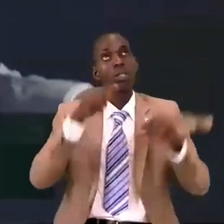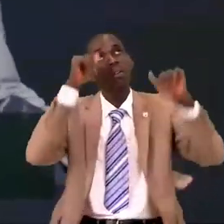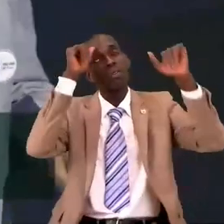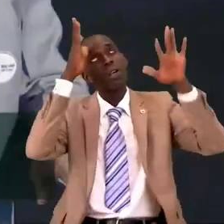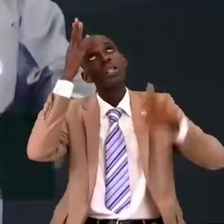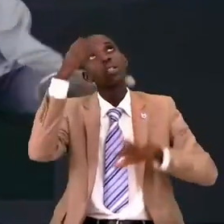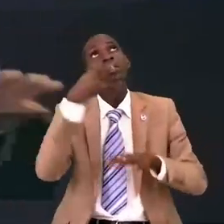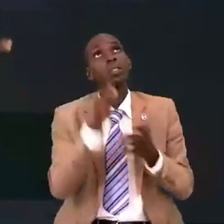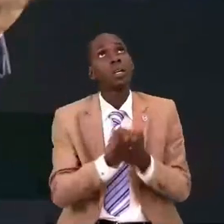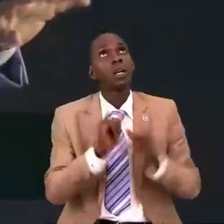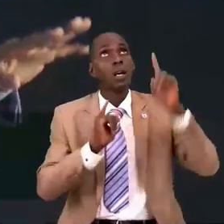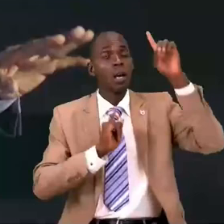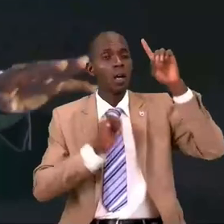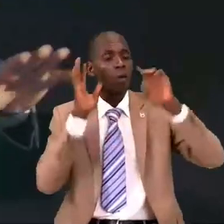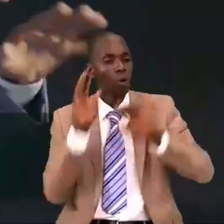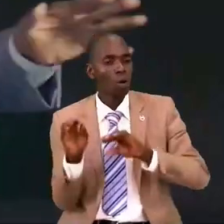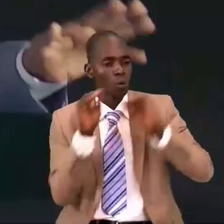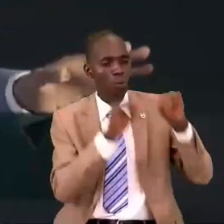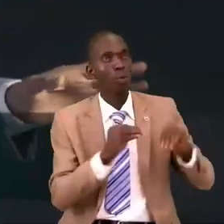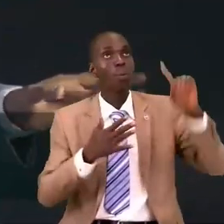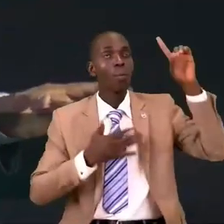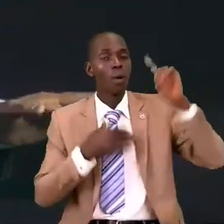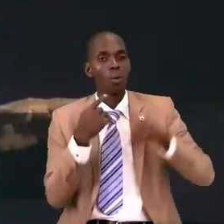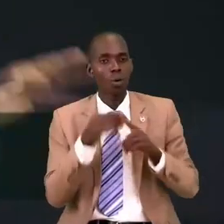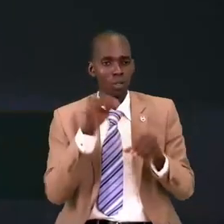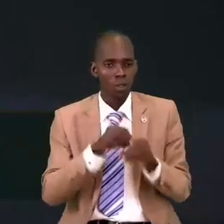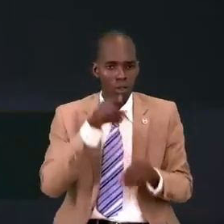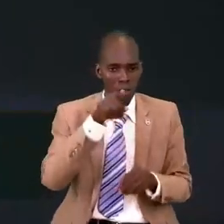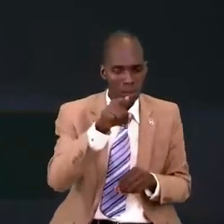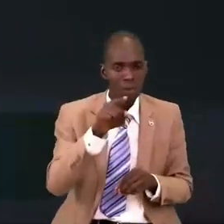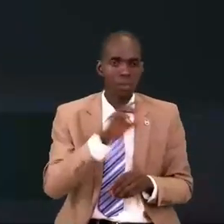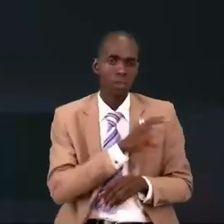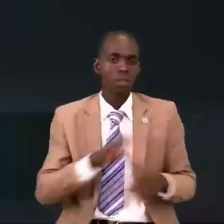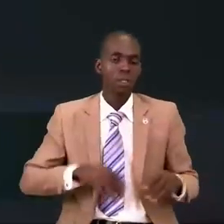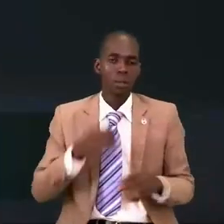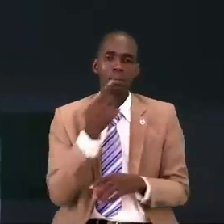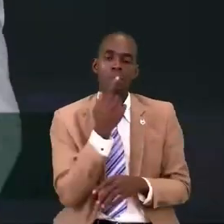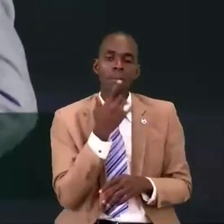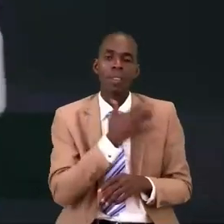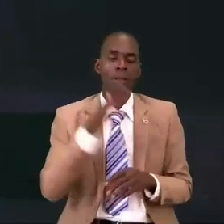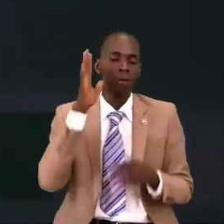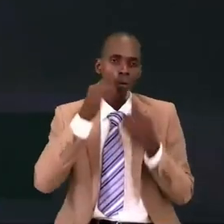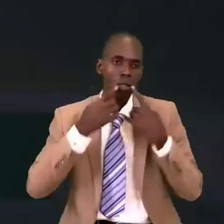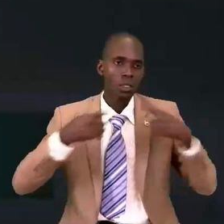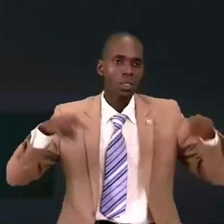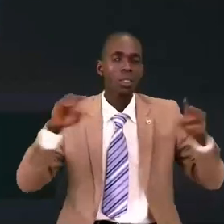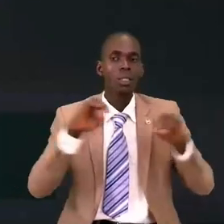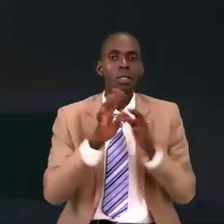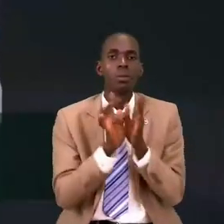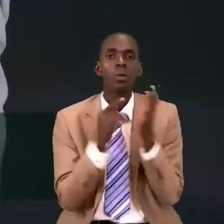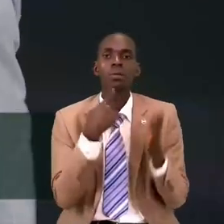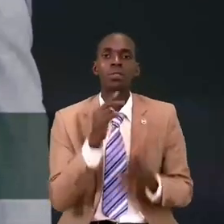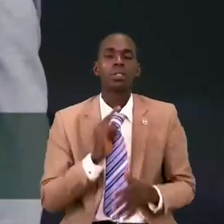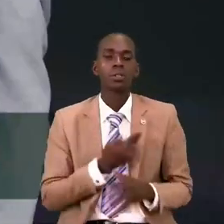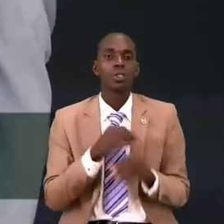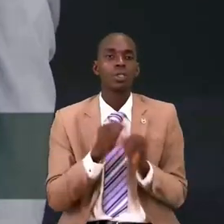Ayant dit qu'en leur temps, il s'est révélé de différentes manières par